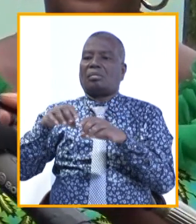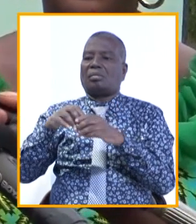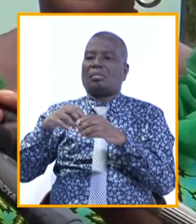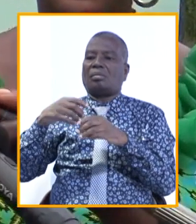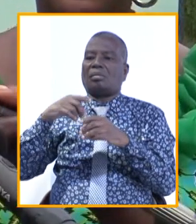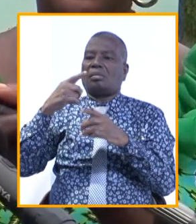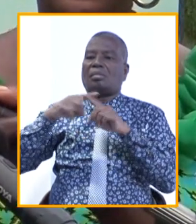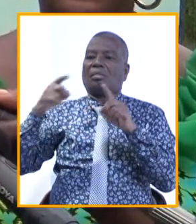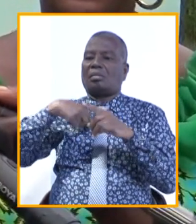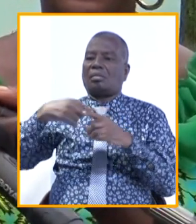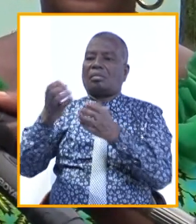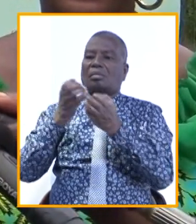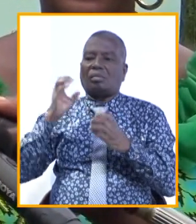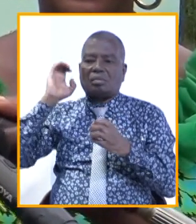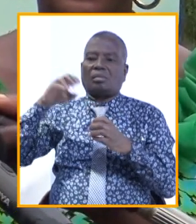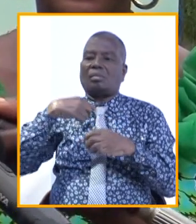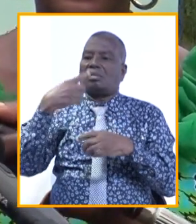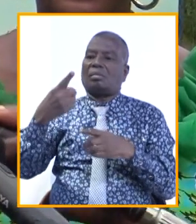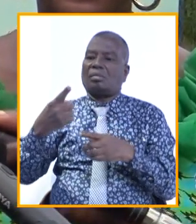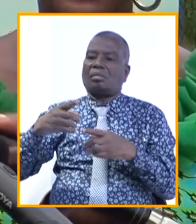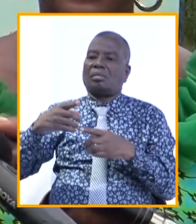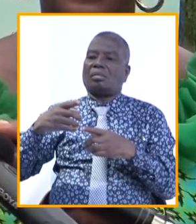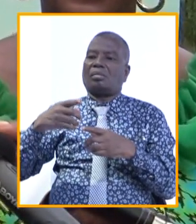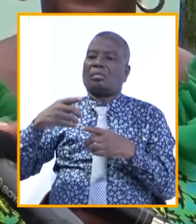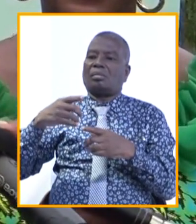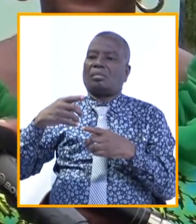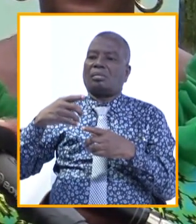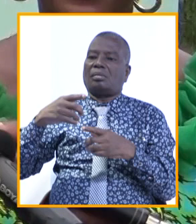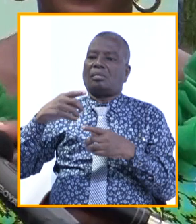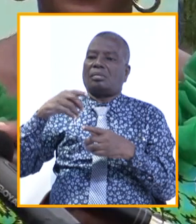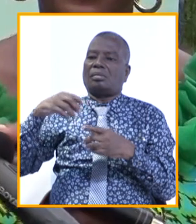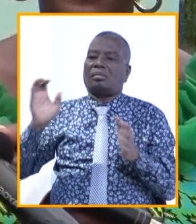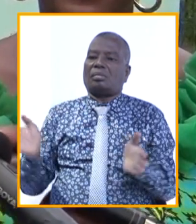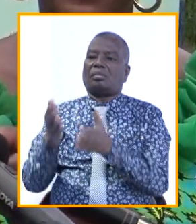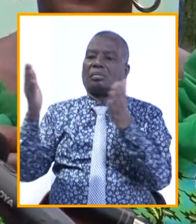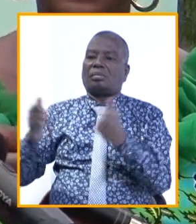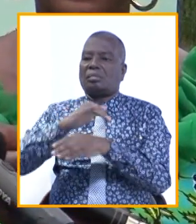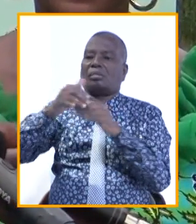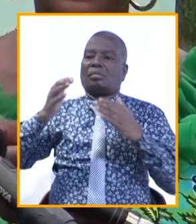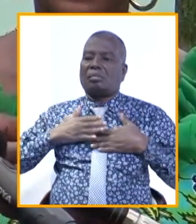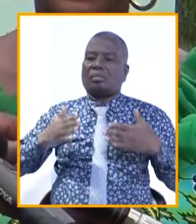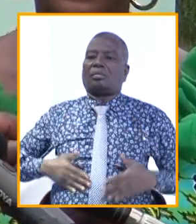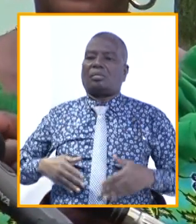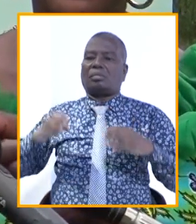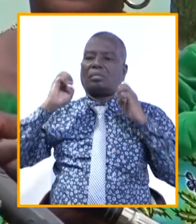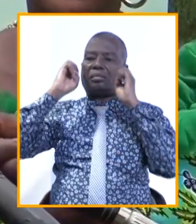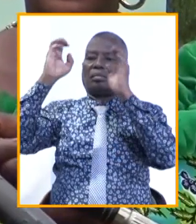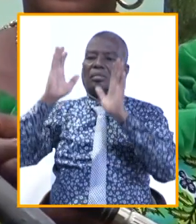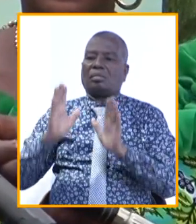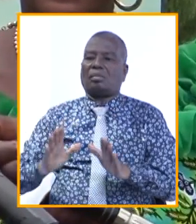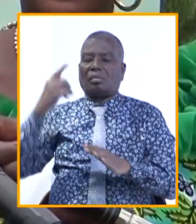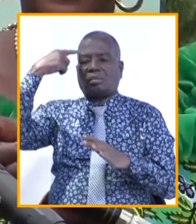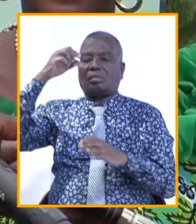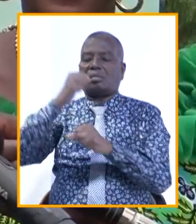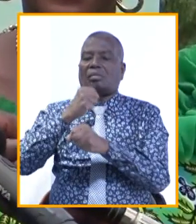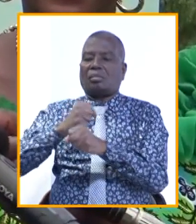Mais ce que je voudrais dire, au-delà donc, de ce que je viens de dire, c'est que, d'encourager tout le corps enseignant pour le travail énorme